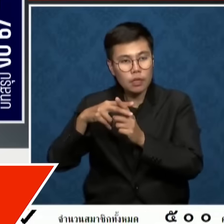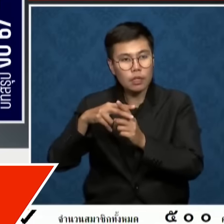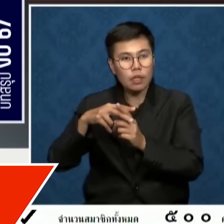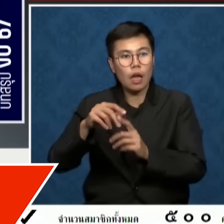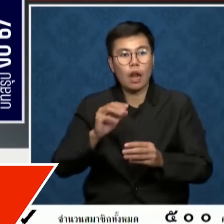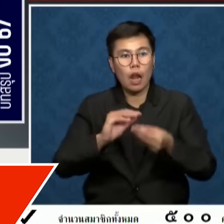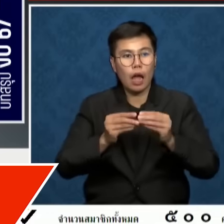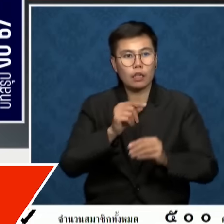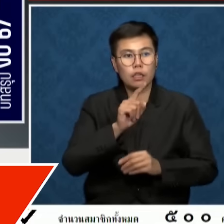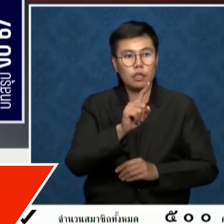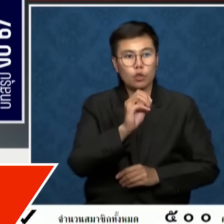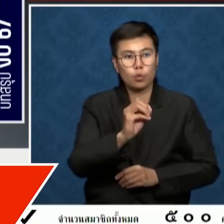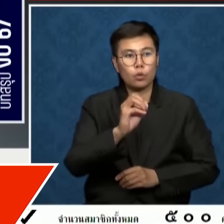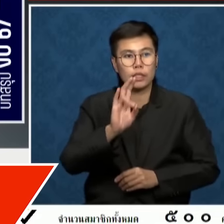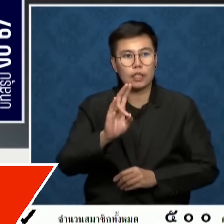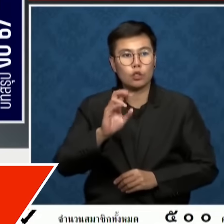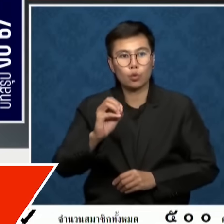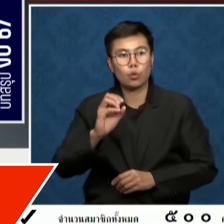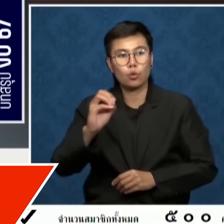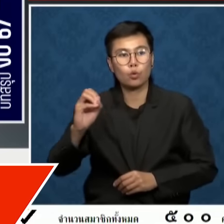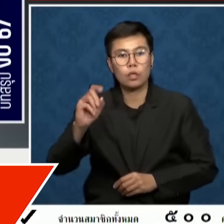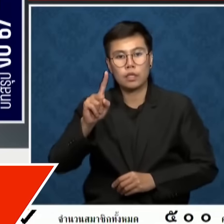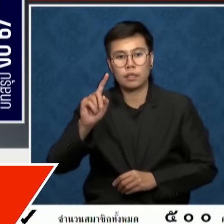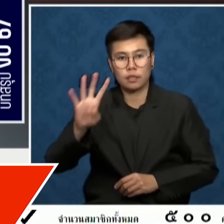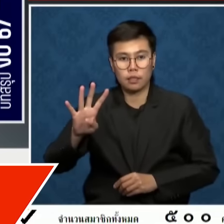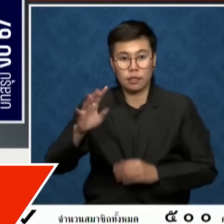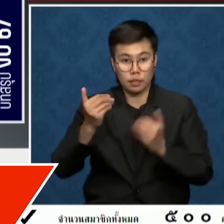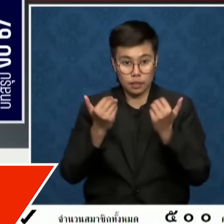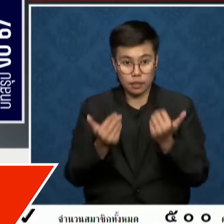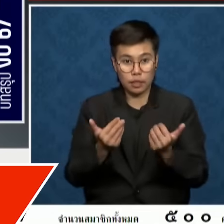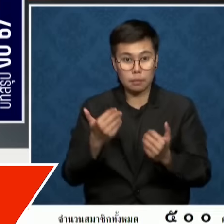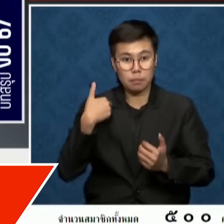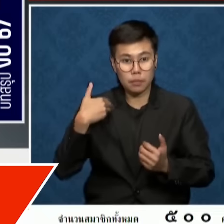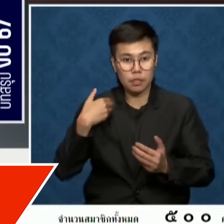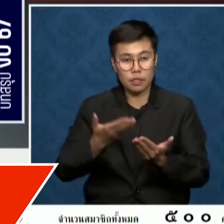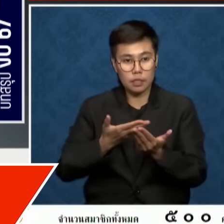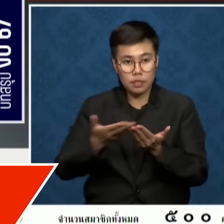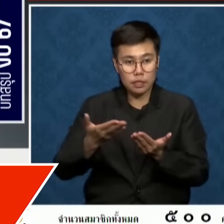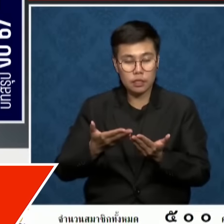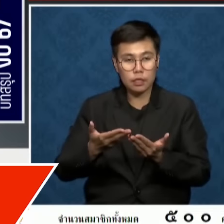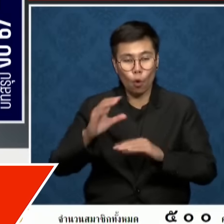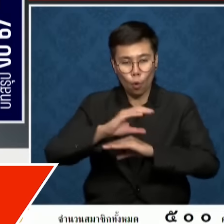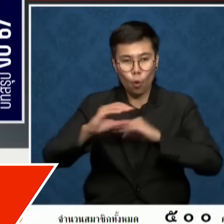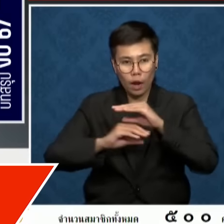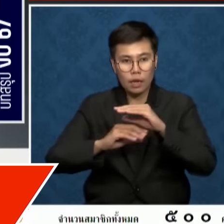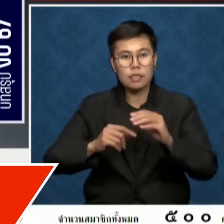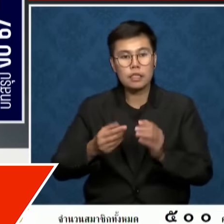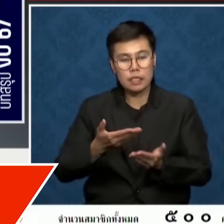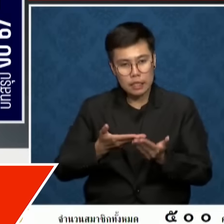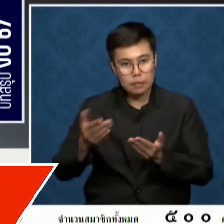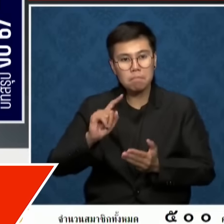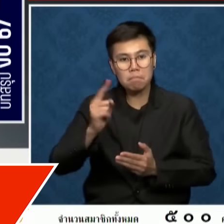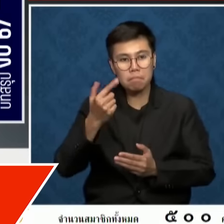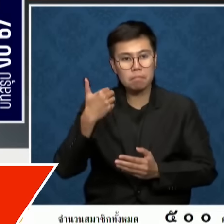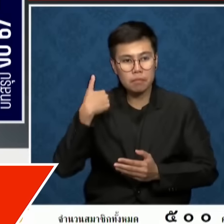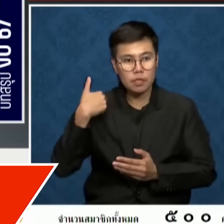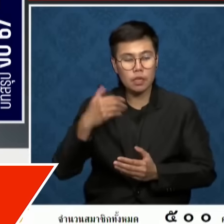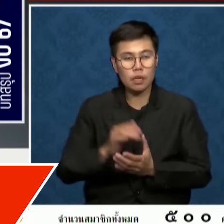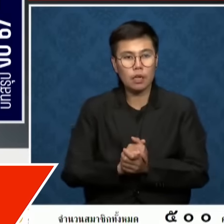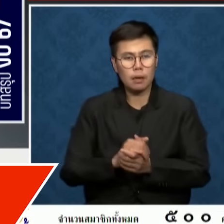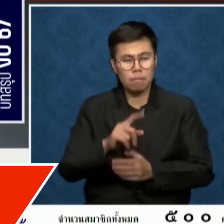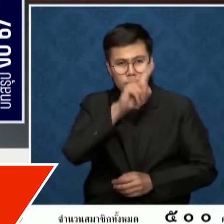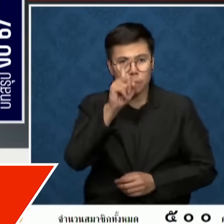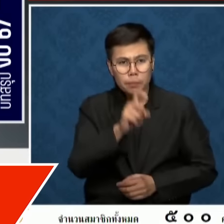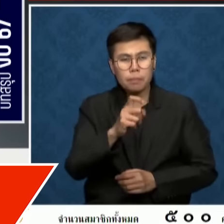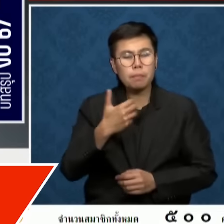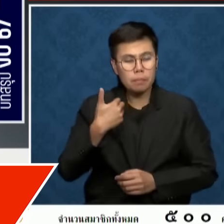070-100-14ปีนี้ก็ยมีการจดซื้อในโครงการนี้อยู่เช่นกันสิงนี้เคยผ่านการตั้งขอ